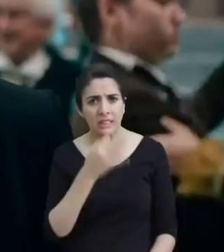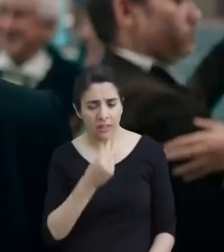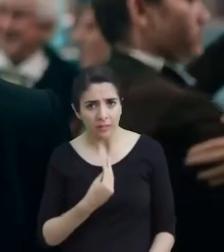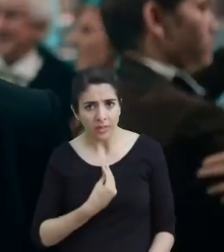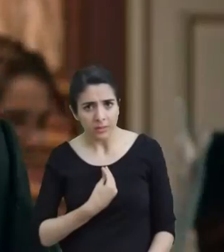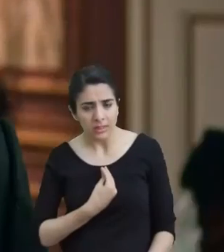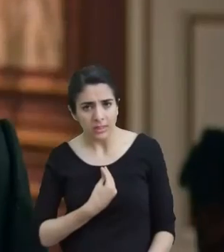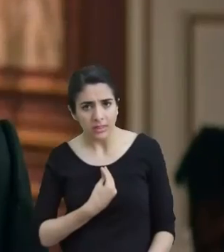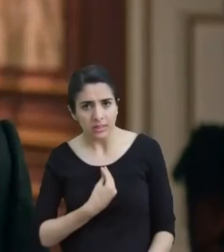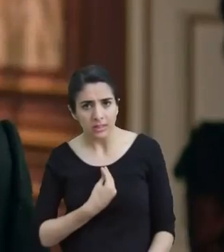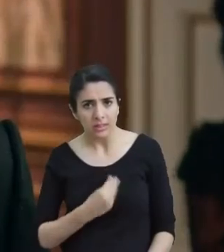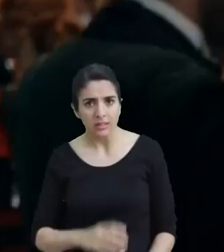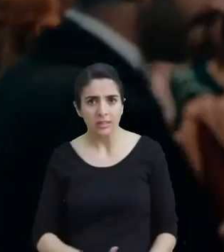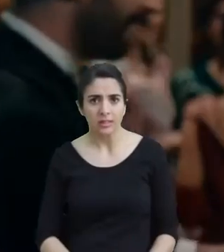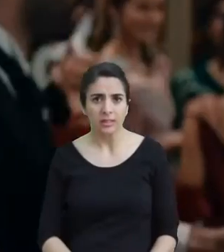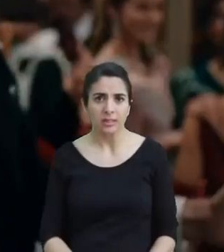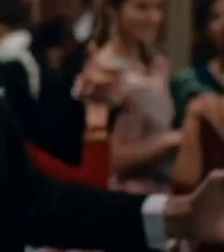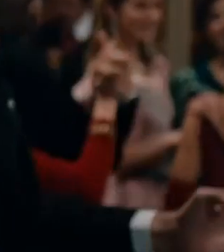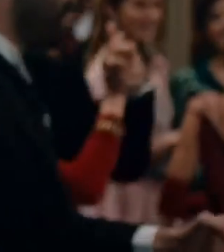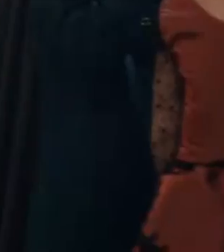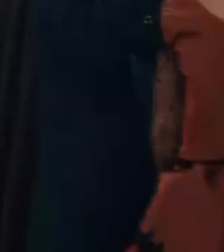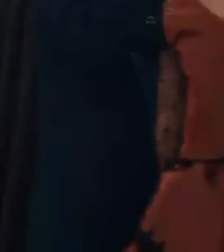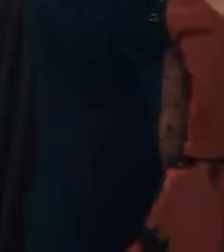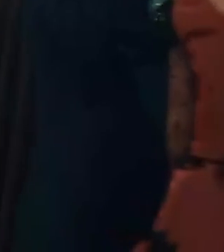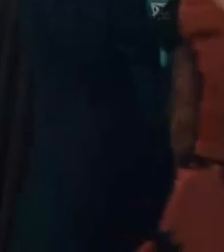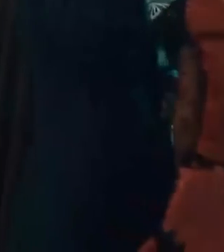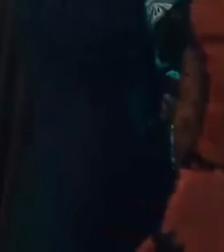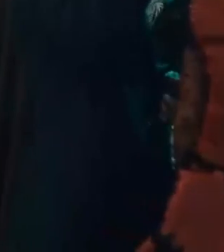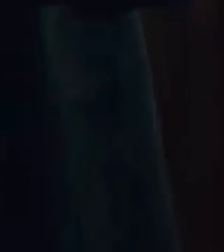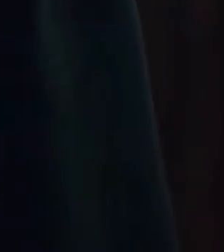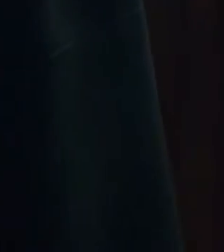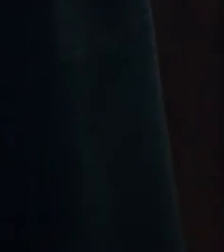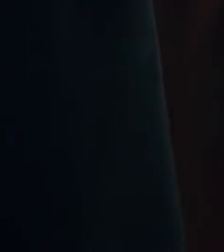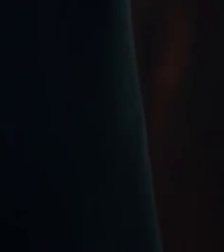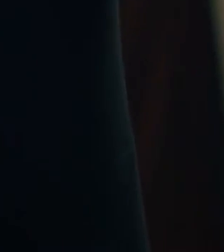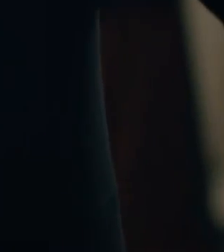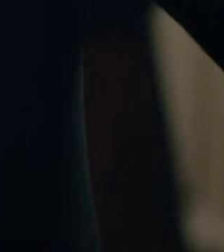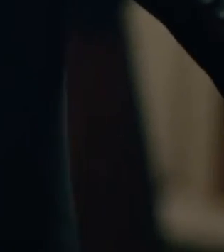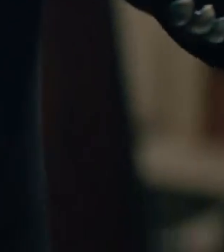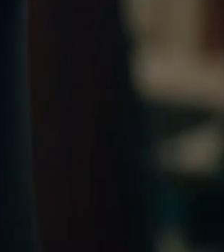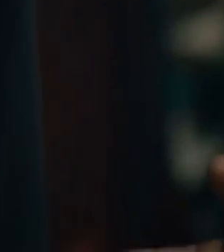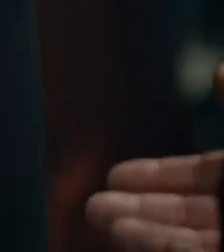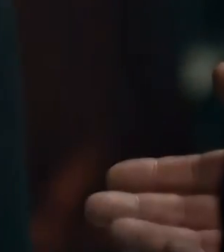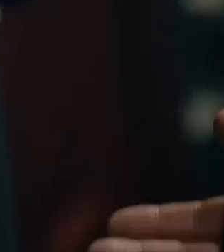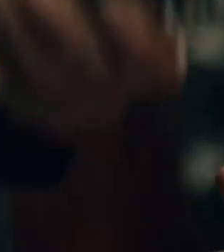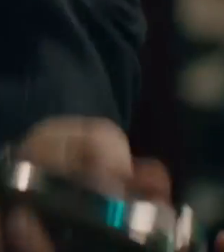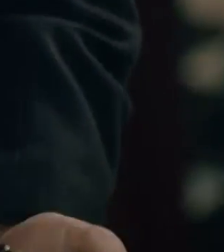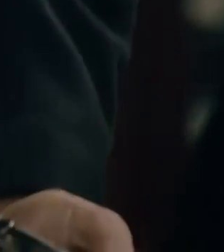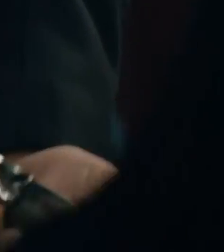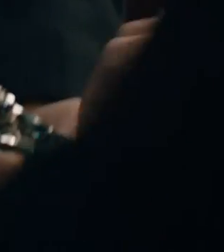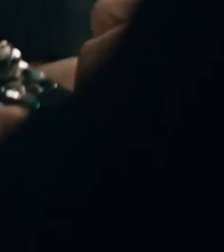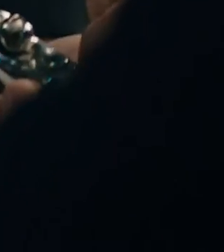Müsaade eder misiniz? Mustafa gene kadıya baktı. O başıyla onay verince ceketinin iç cebindeki filintayı çıkardı.